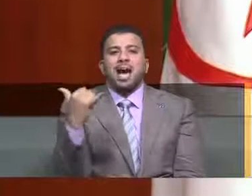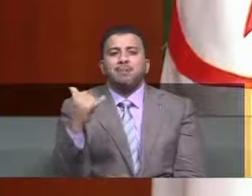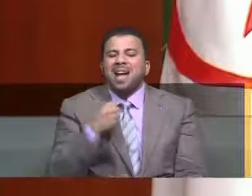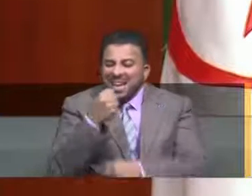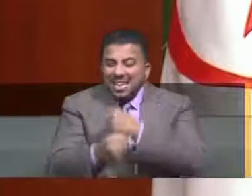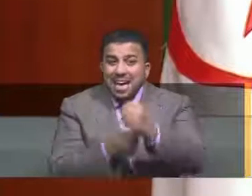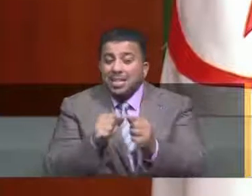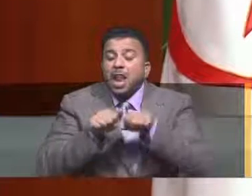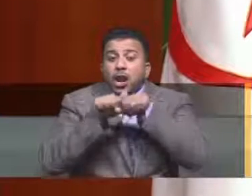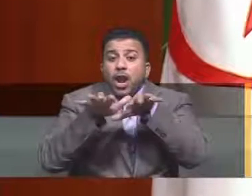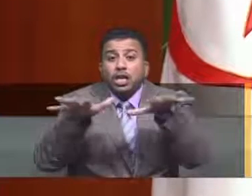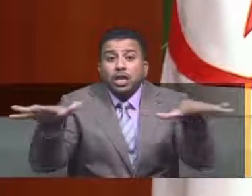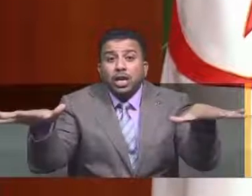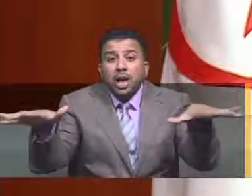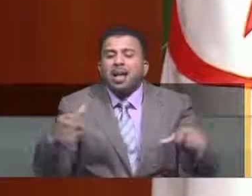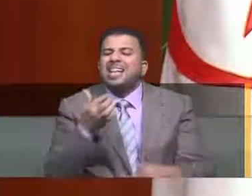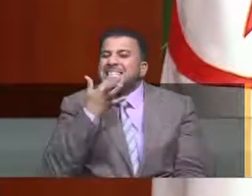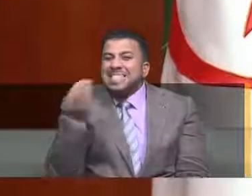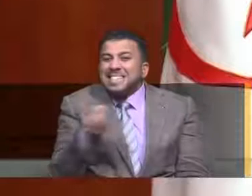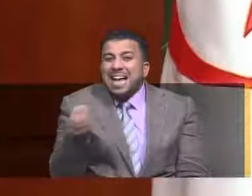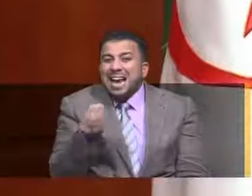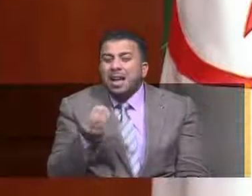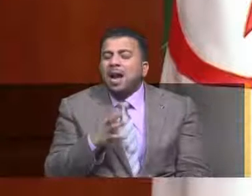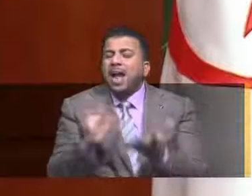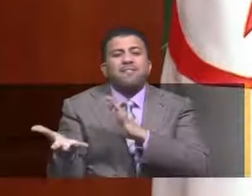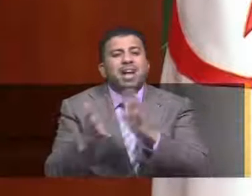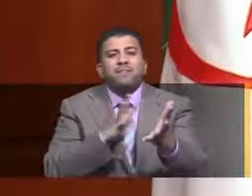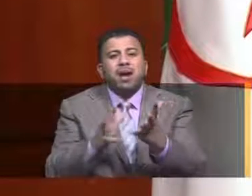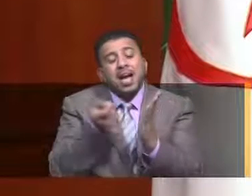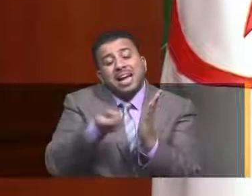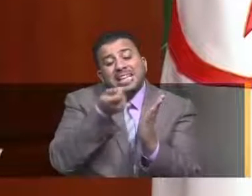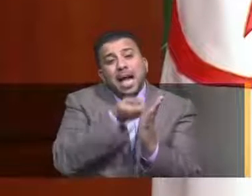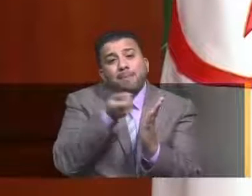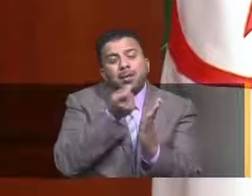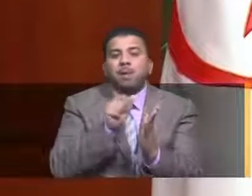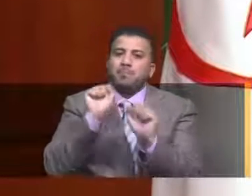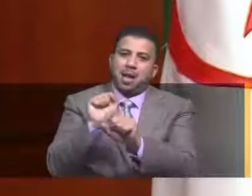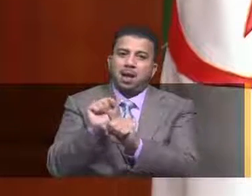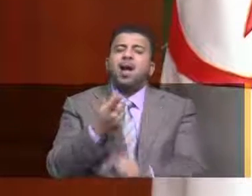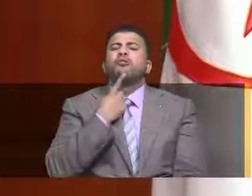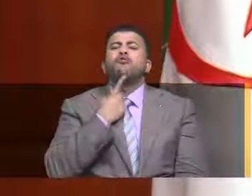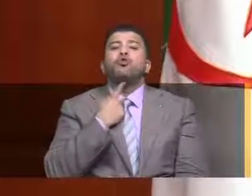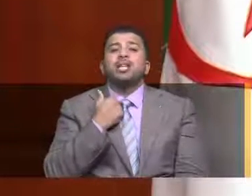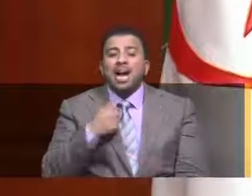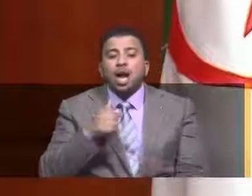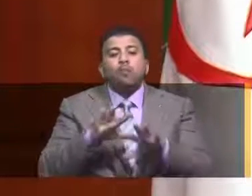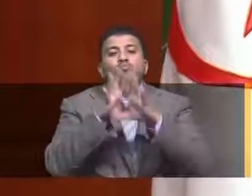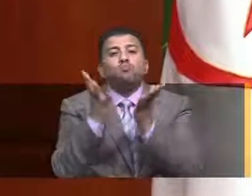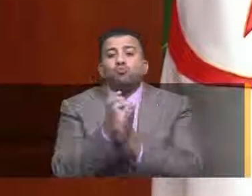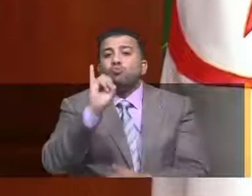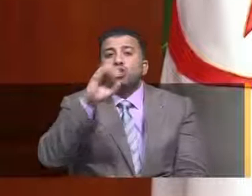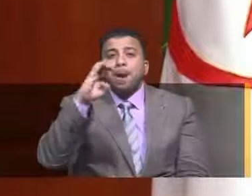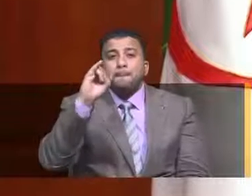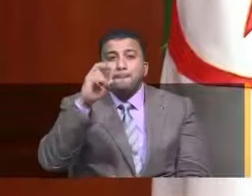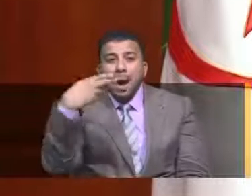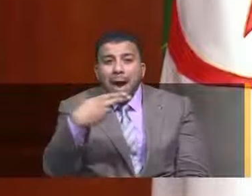نشرها وتيسير سبل استعمالها والكتابة بها. نريد لمجامعنا جميعا أن